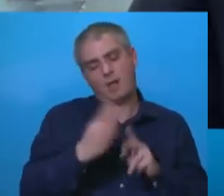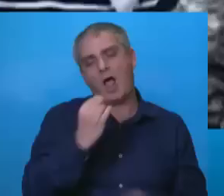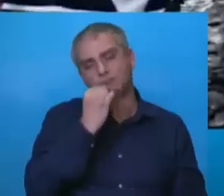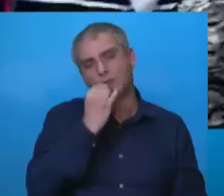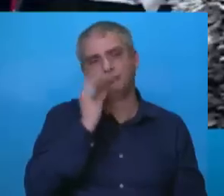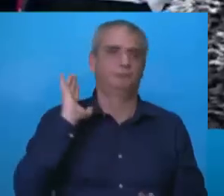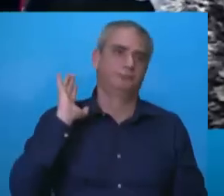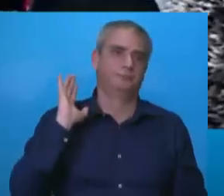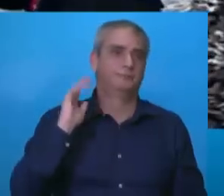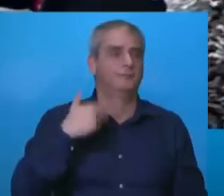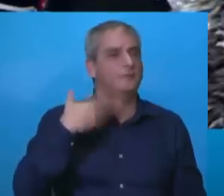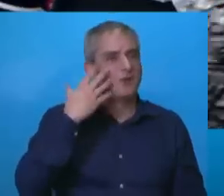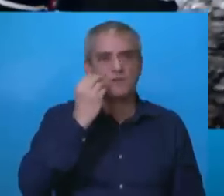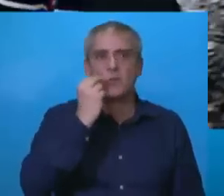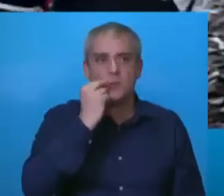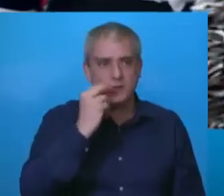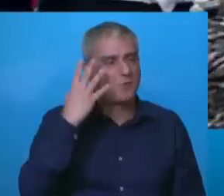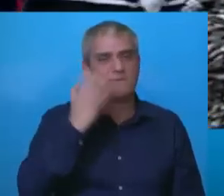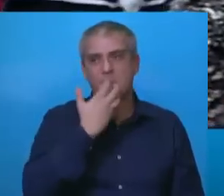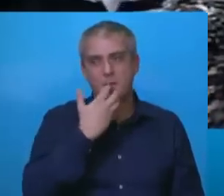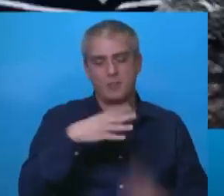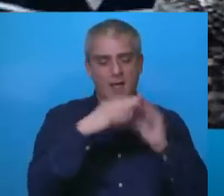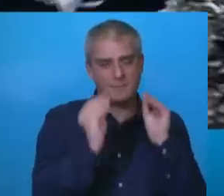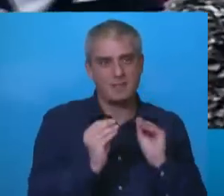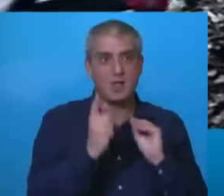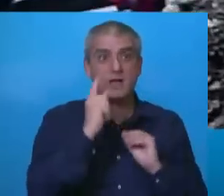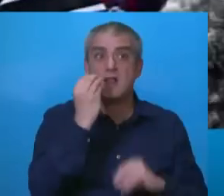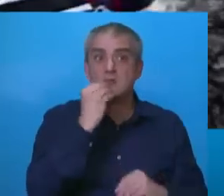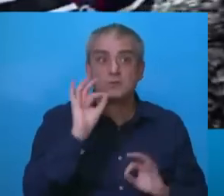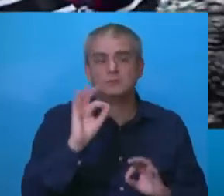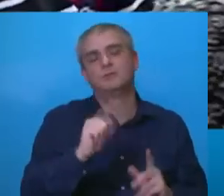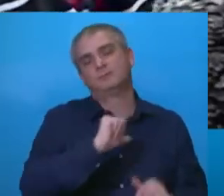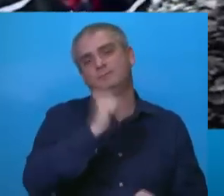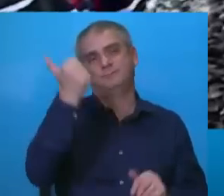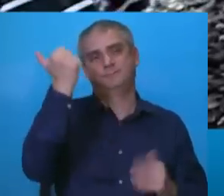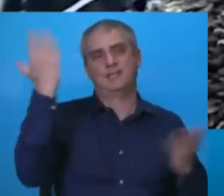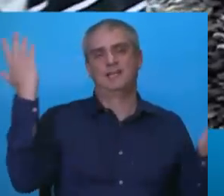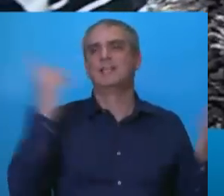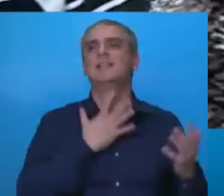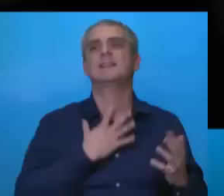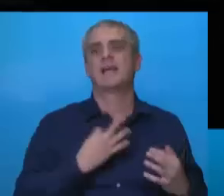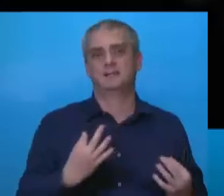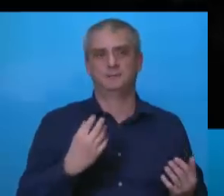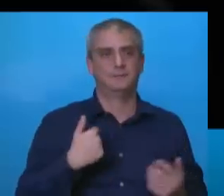לבד. אוהבים תותים, אוהבים פירות, בננות, אבל תותים בשבילם זה הפרי הכי טעים.